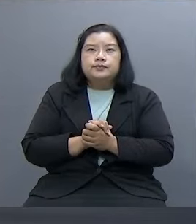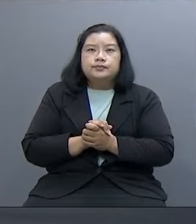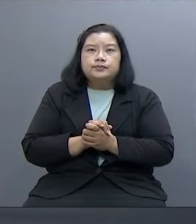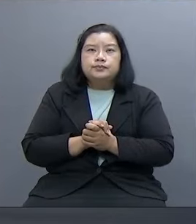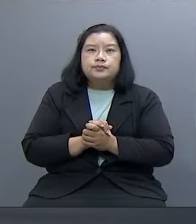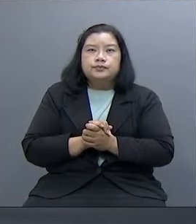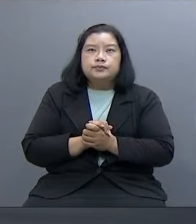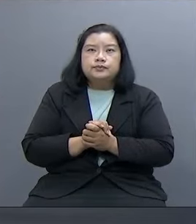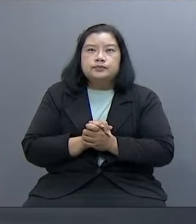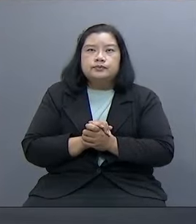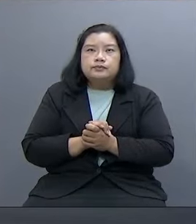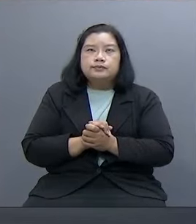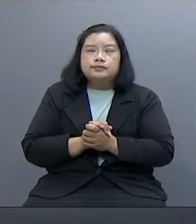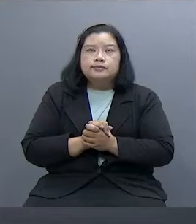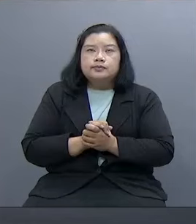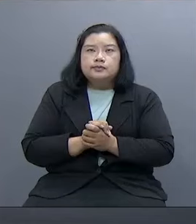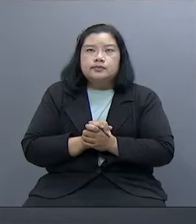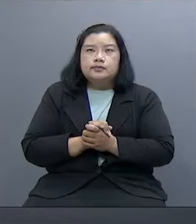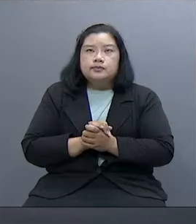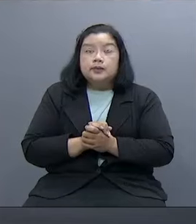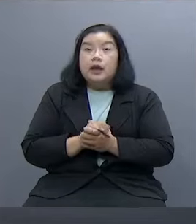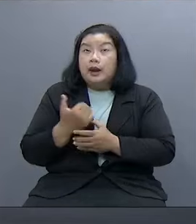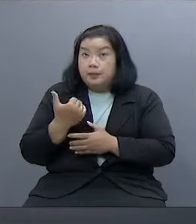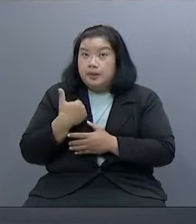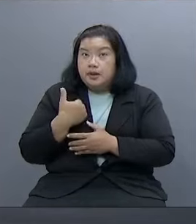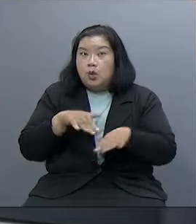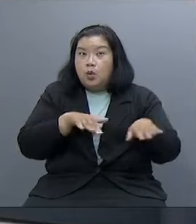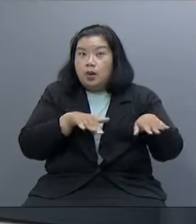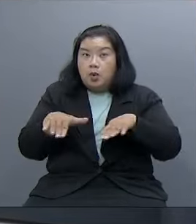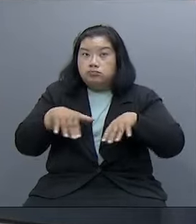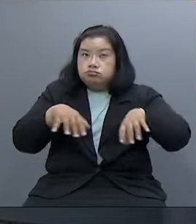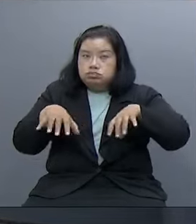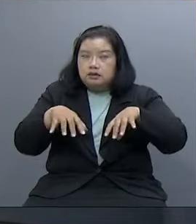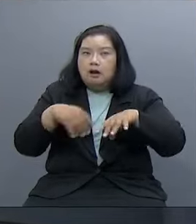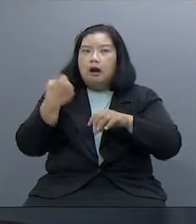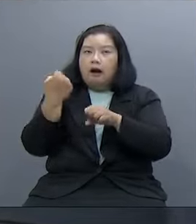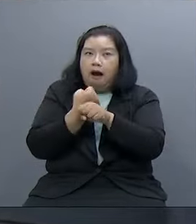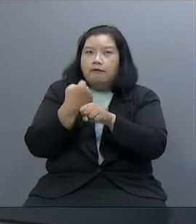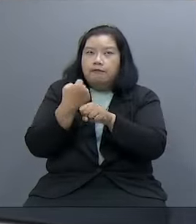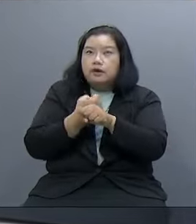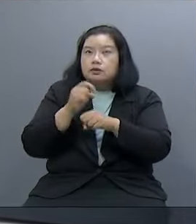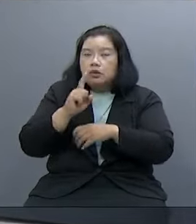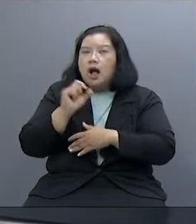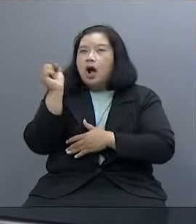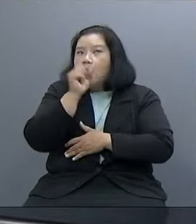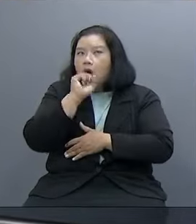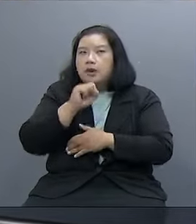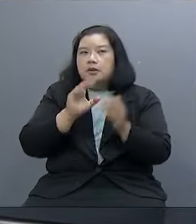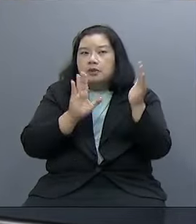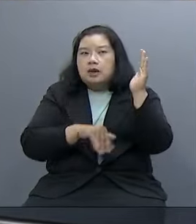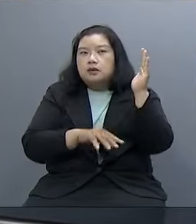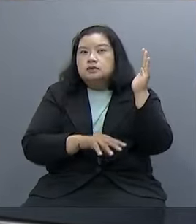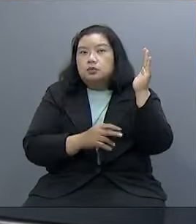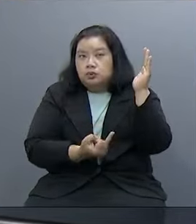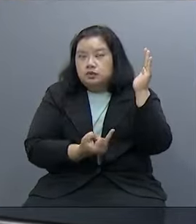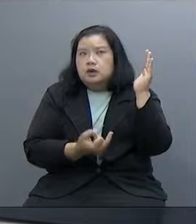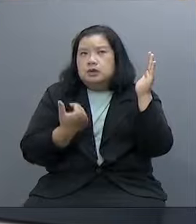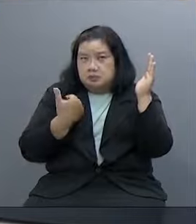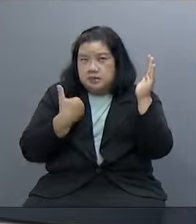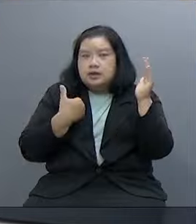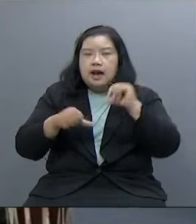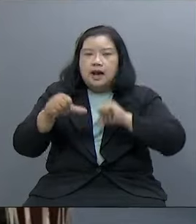นี่คือบรรยากาศเบื้องหลังการจัดเตรียมงานและการฝึกซ้อมในงานคอนเสิร์ตสมุยเซาท์เวฟค่ะโดยการจัดคอนเสิร์ตในครั้งนี้จั